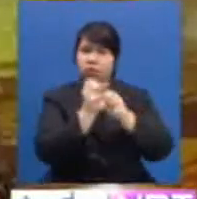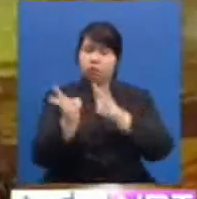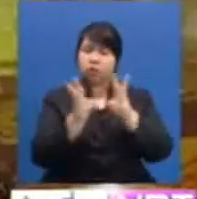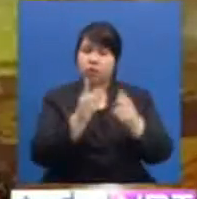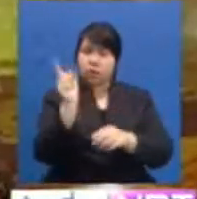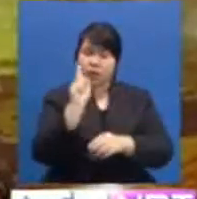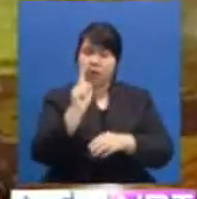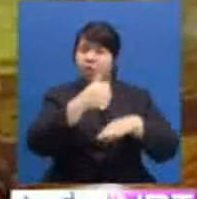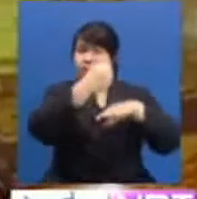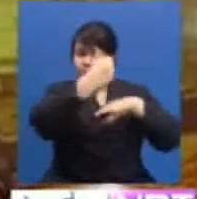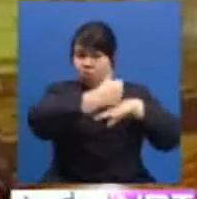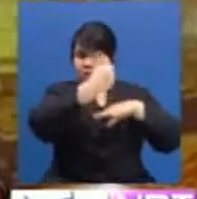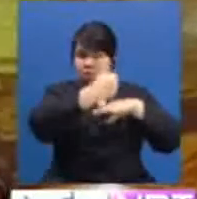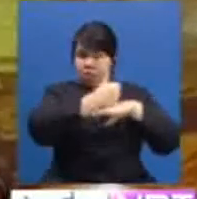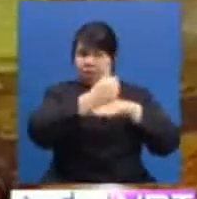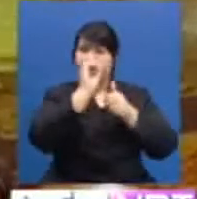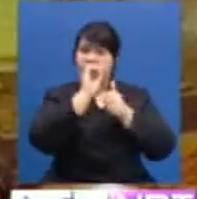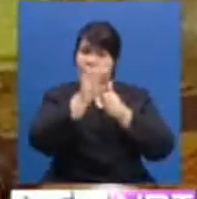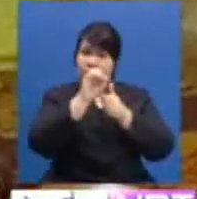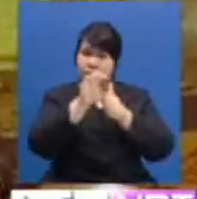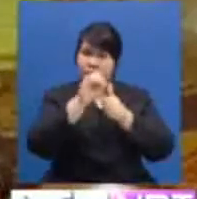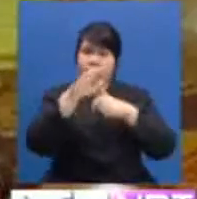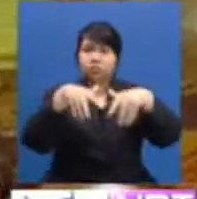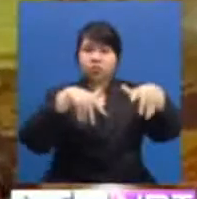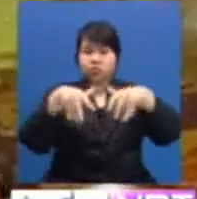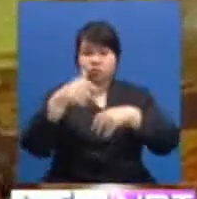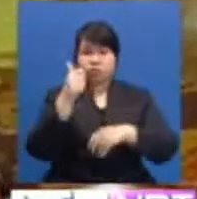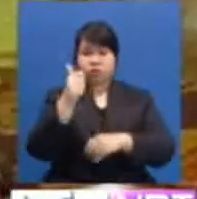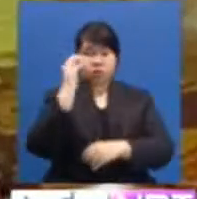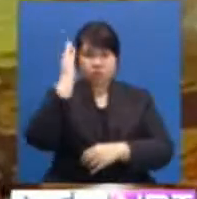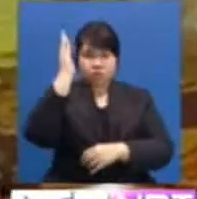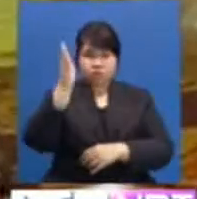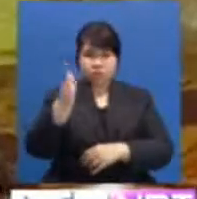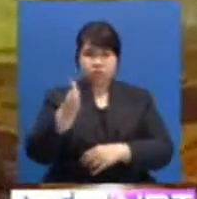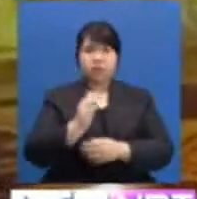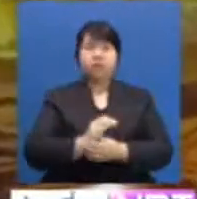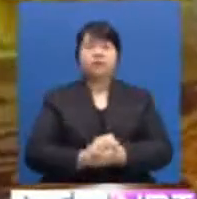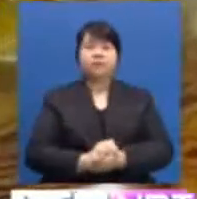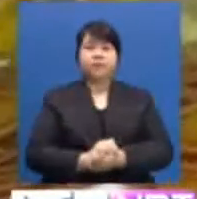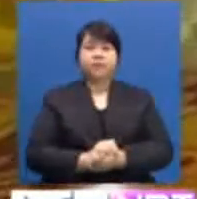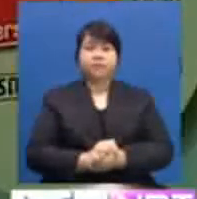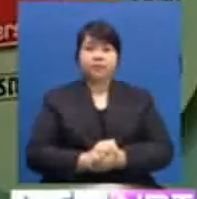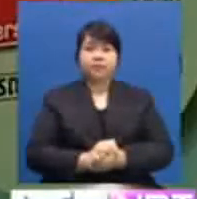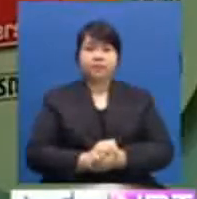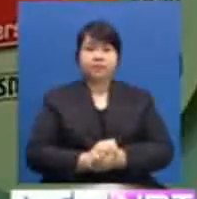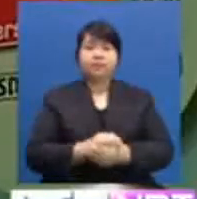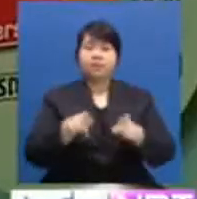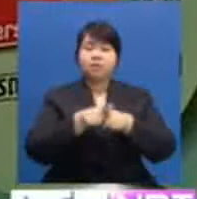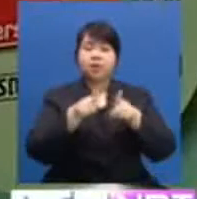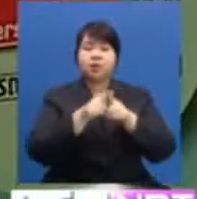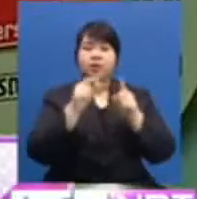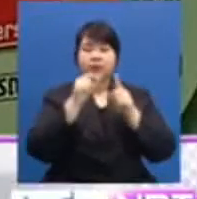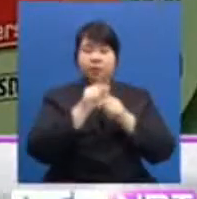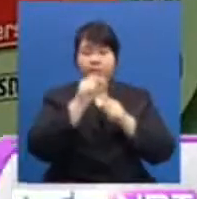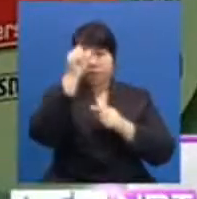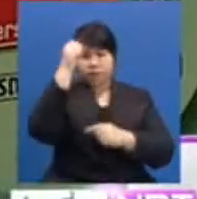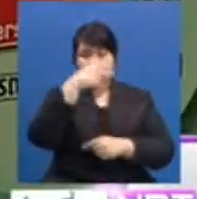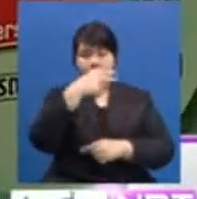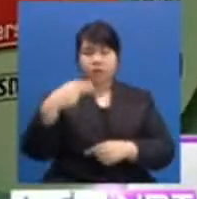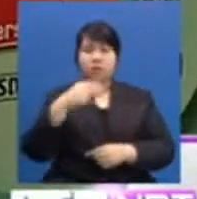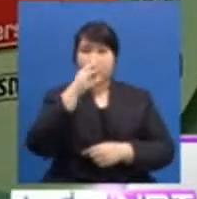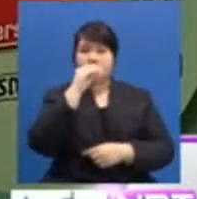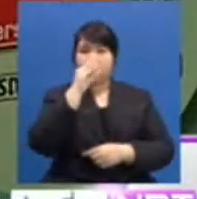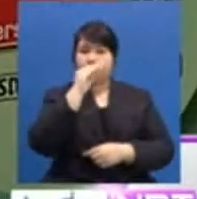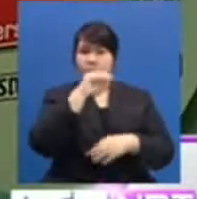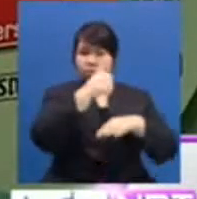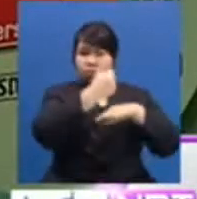ผู้นำการทำกิจกรรมทางศาสนาในชุมชนได้ในอนาคต เป็นคนที่กล่าวอาราธนาศีลเป็นคนที่กล่าว